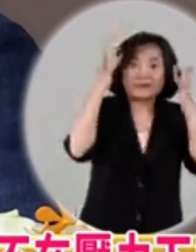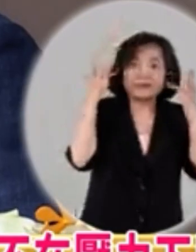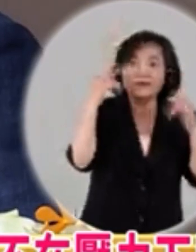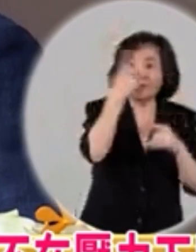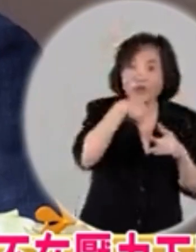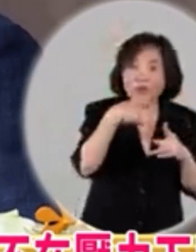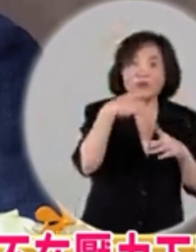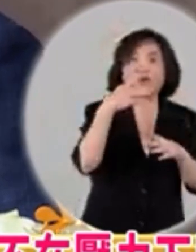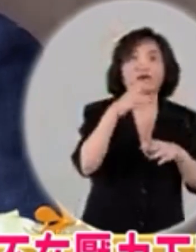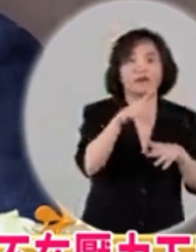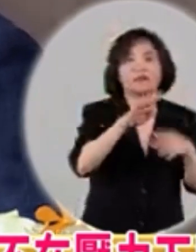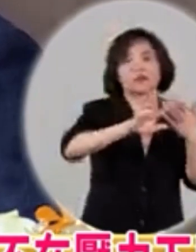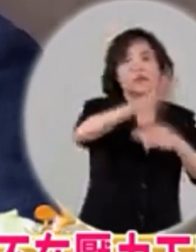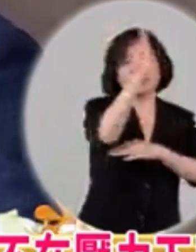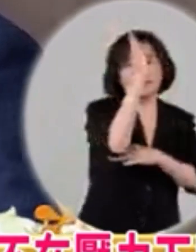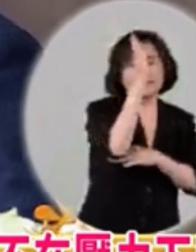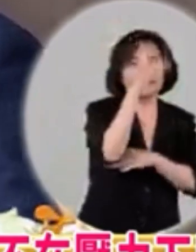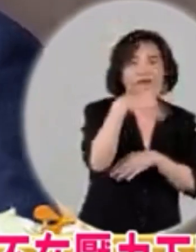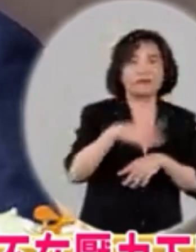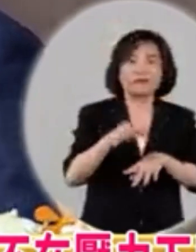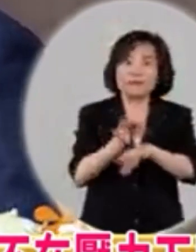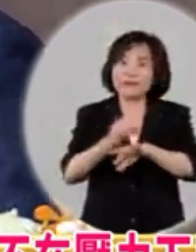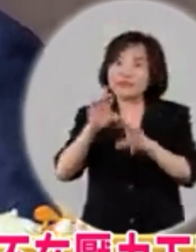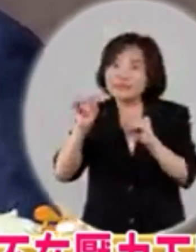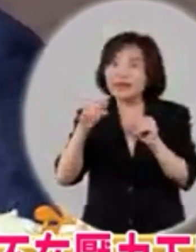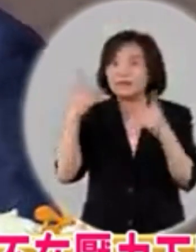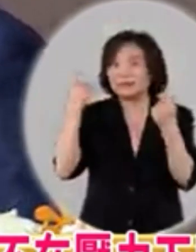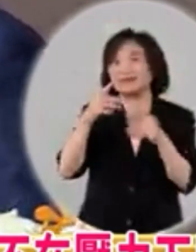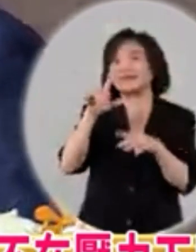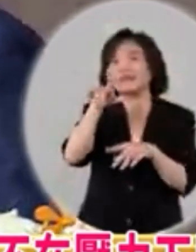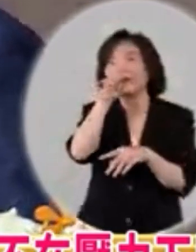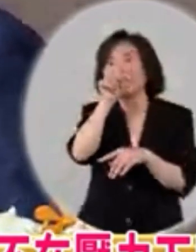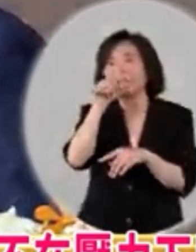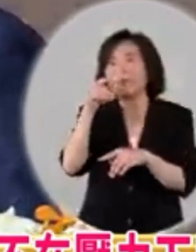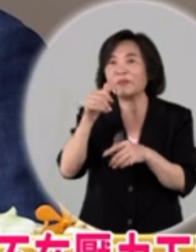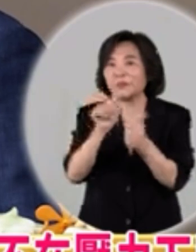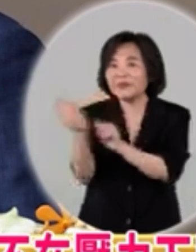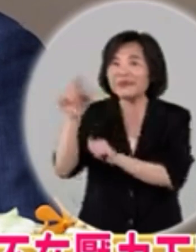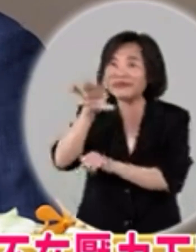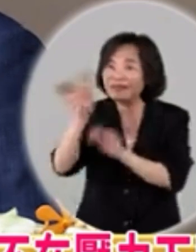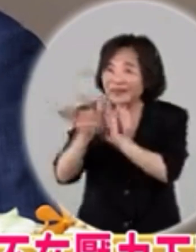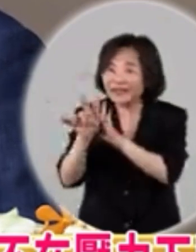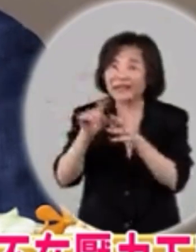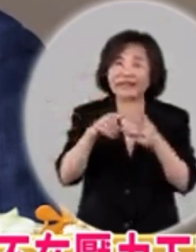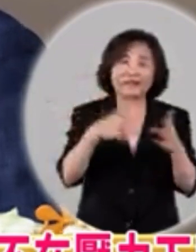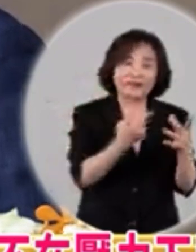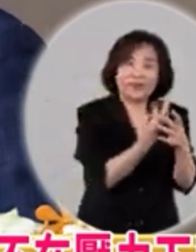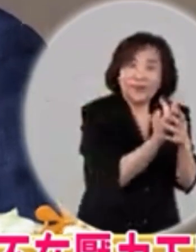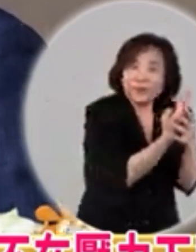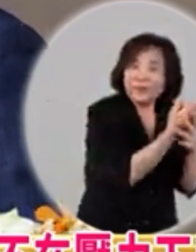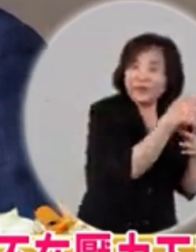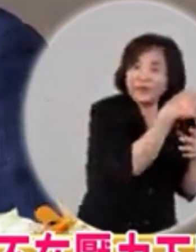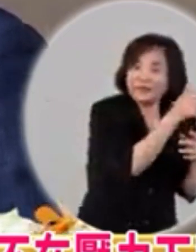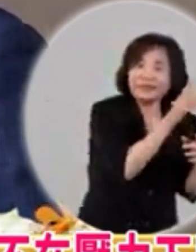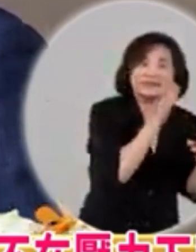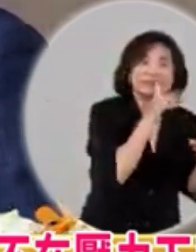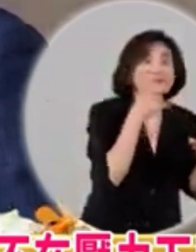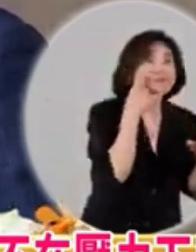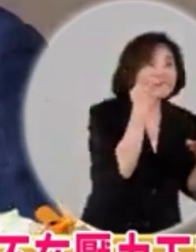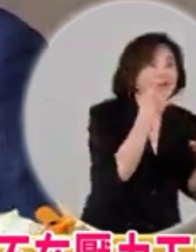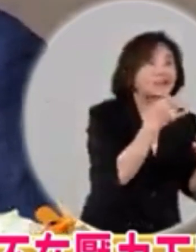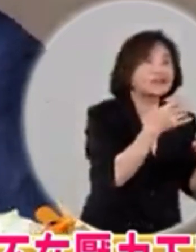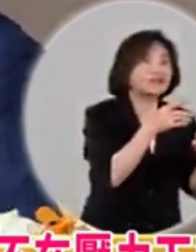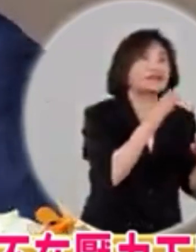莎原本是乌克兰人，文征林的母亲是菲律宾华人，父亲是客